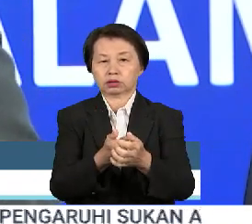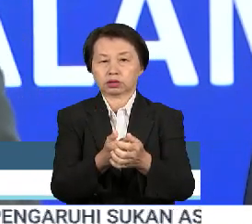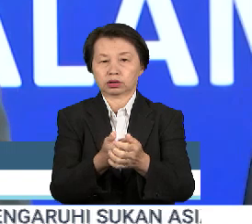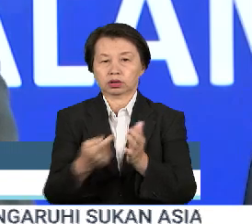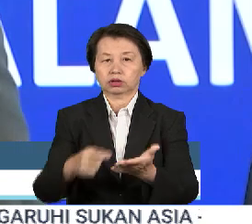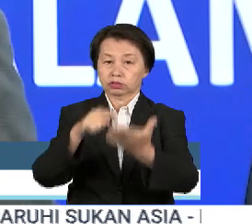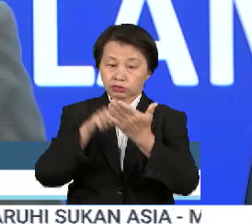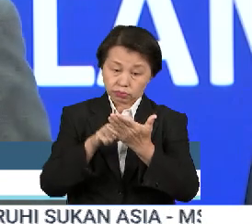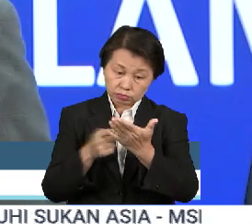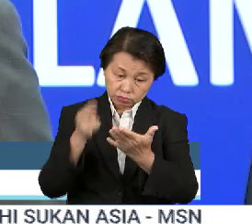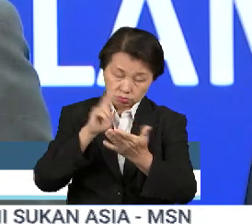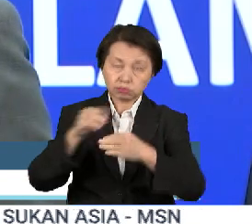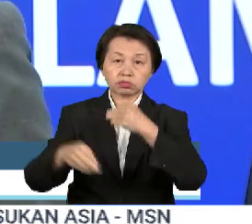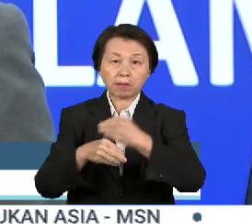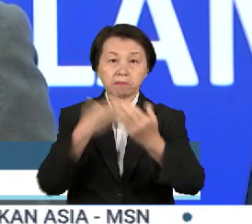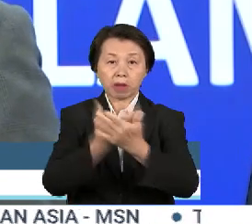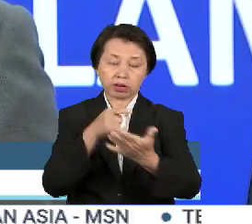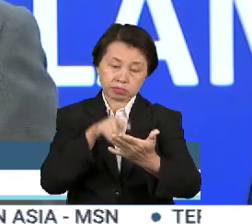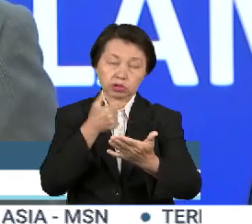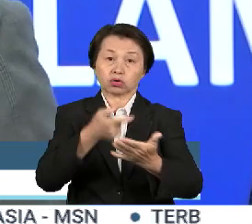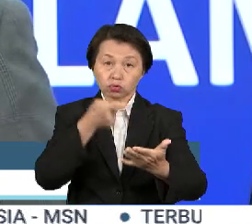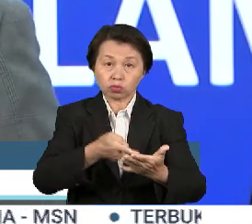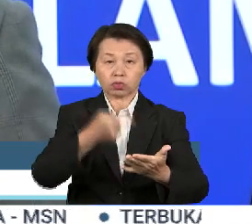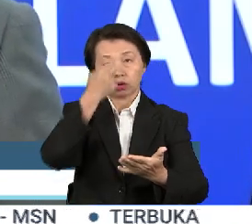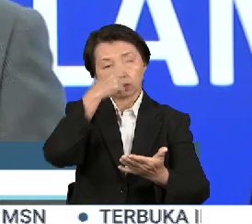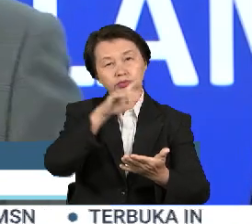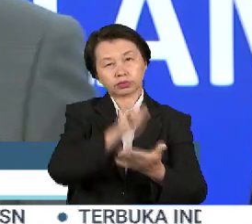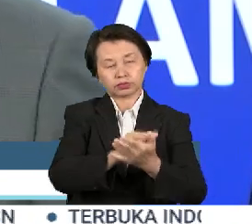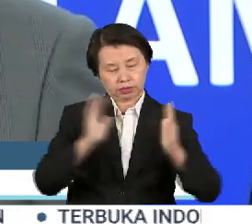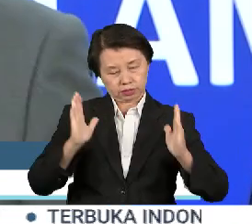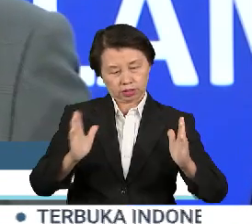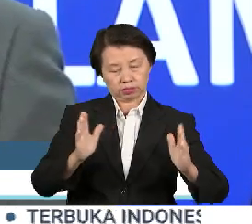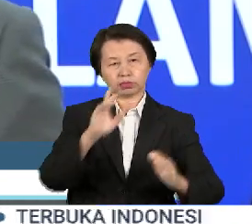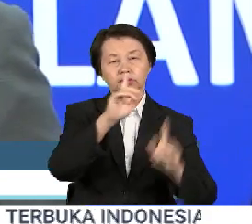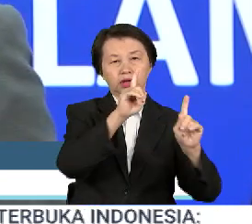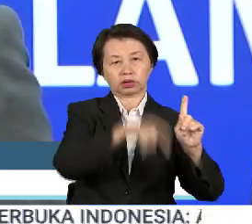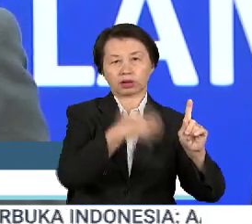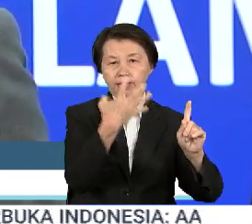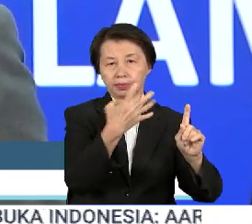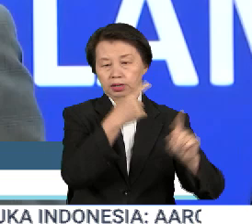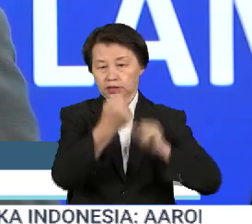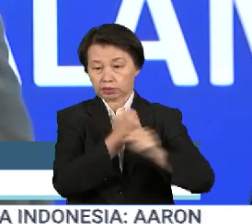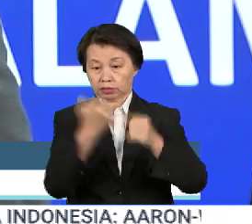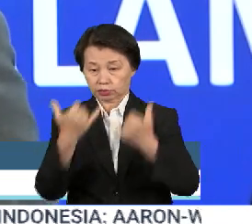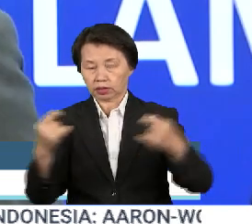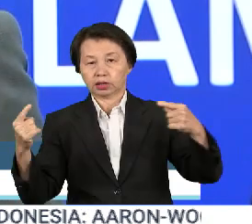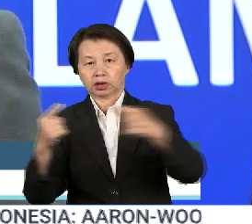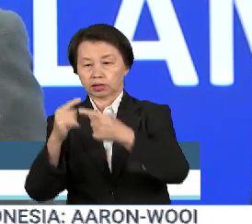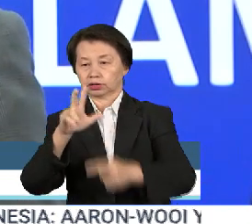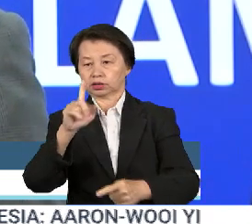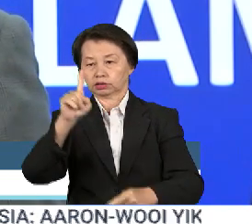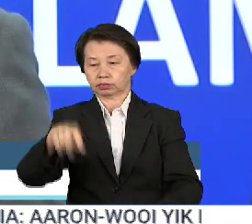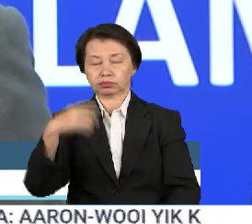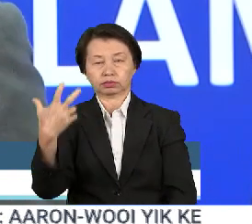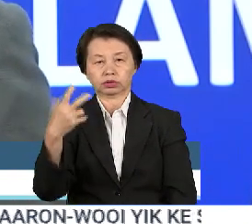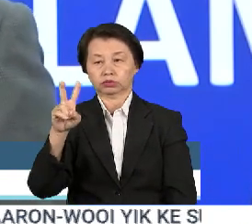syor penambahbaikan itu, maka untuk tempoh 1 April tahun ini hingga 31